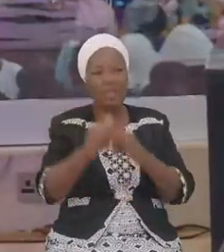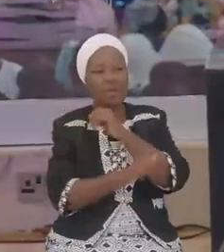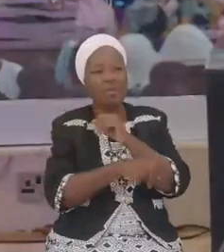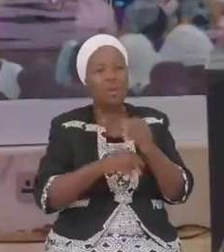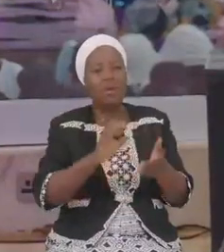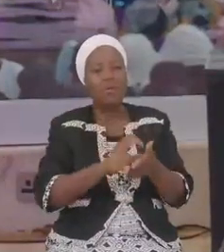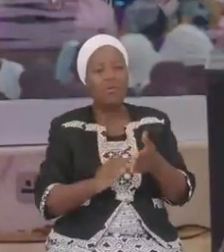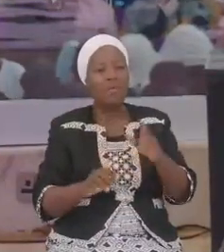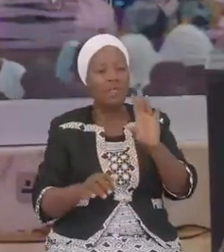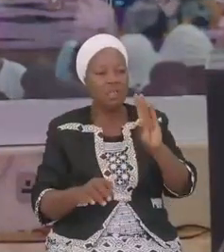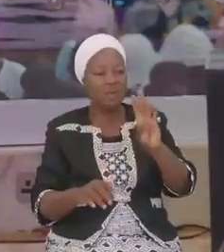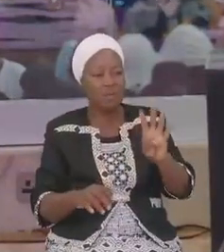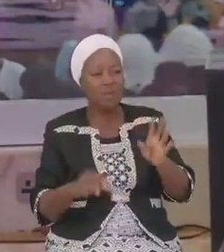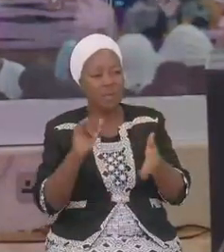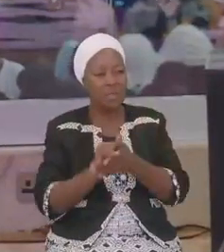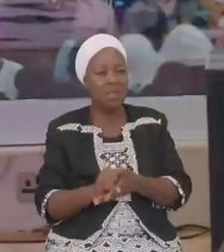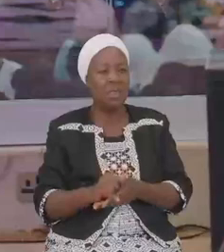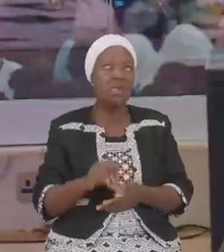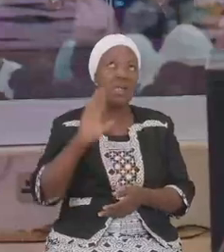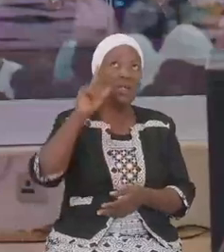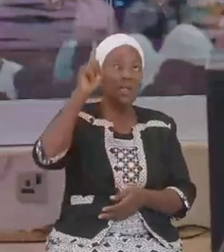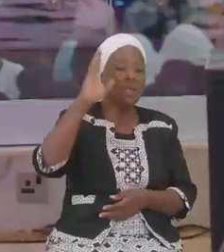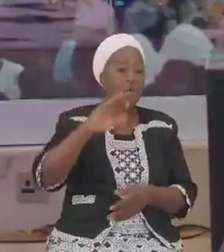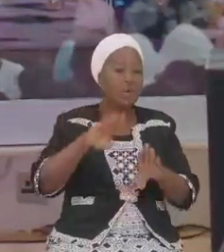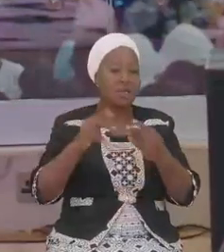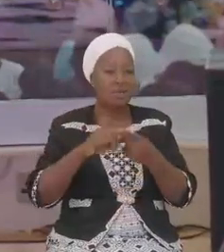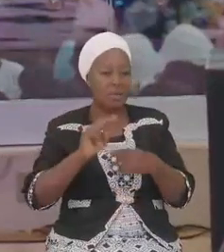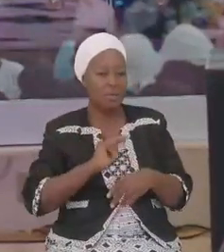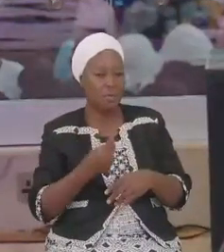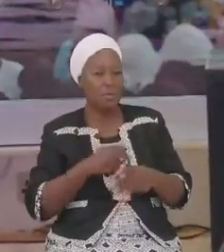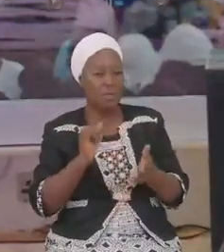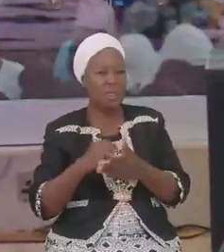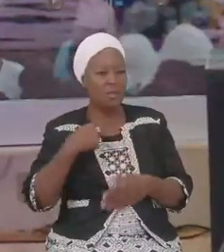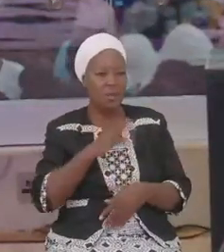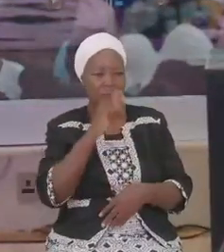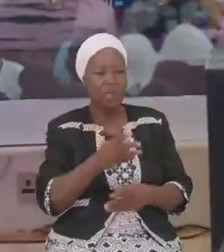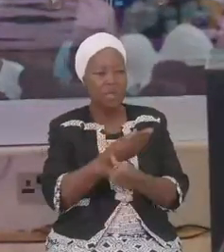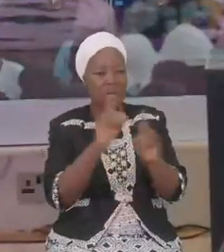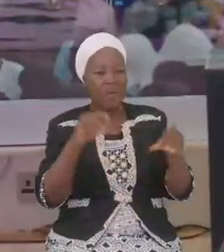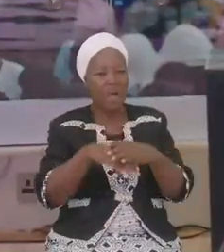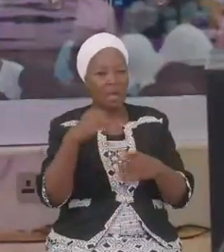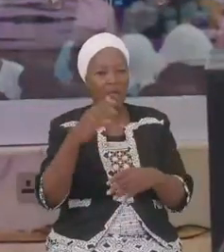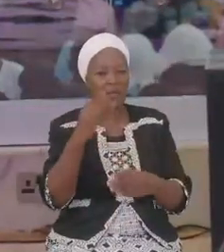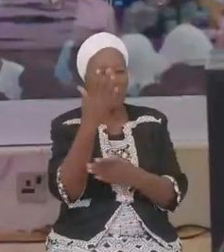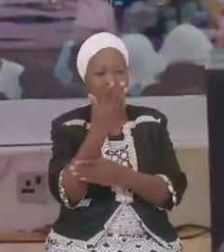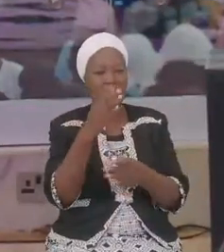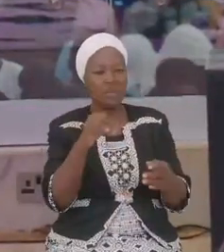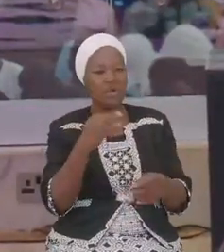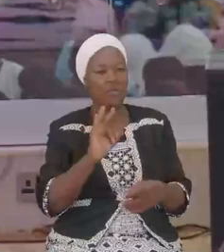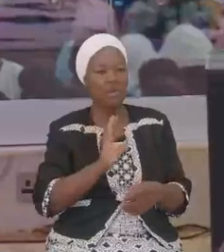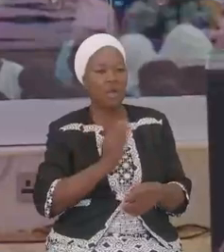74. De nous permettre, après que nous serions délivrés de la main de nos